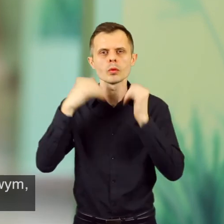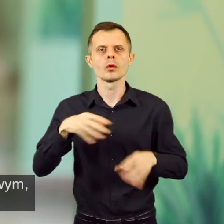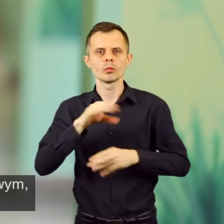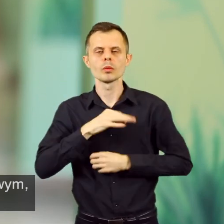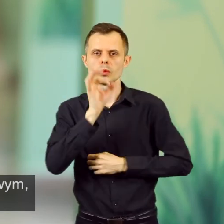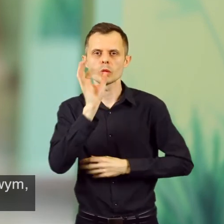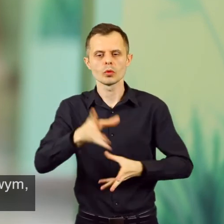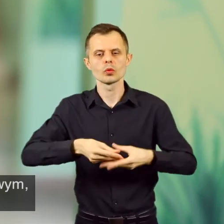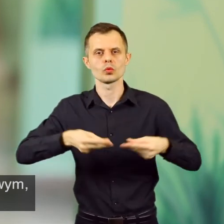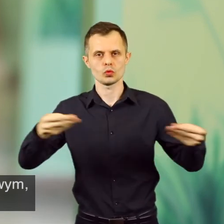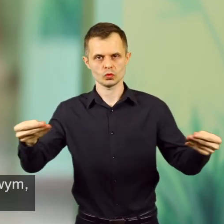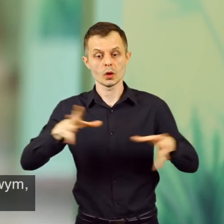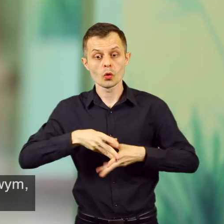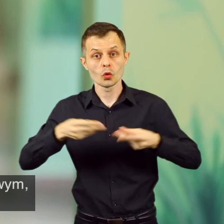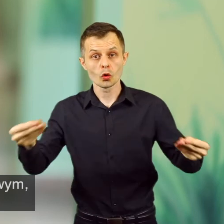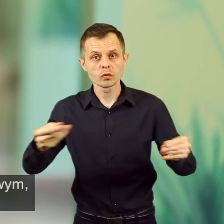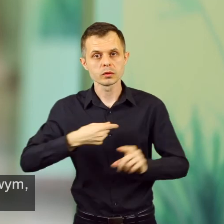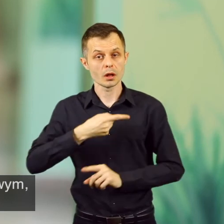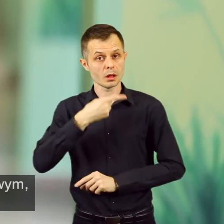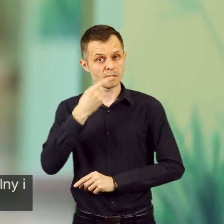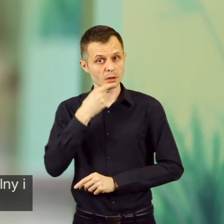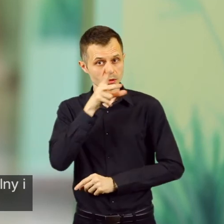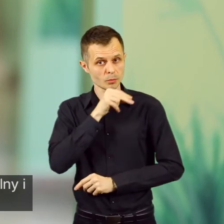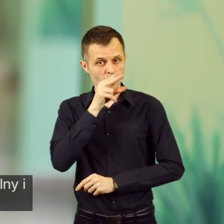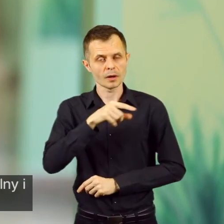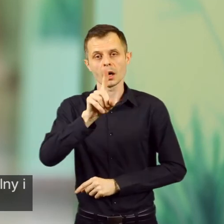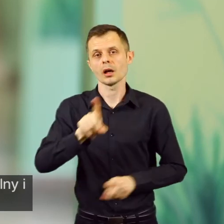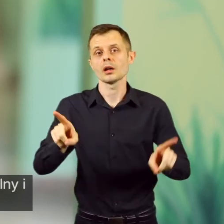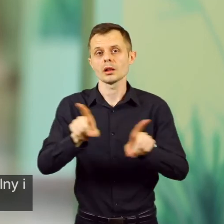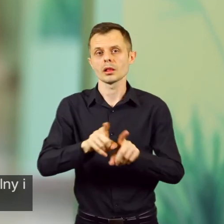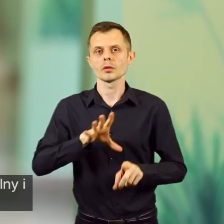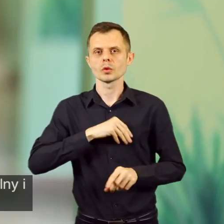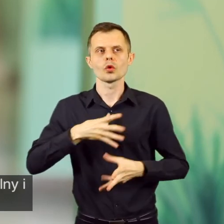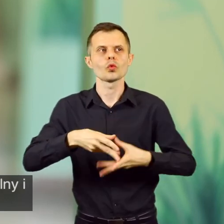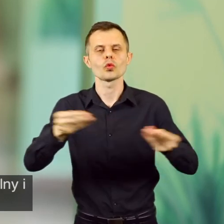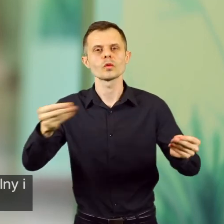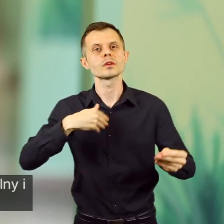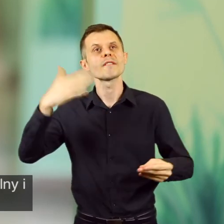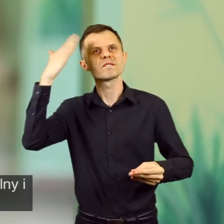prawidłowy rozwój nie tylko języka ojczystego, ale również nabywanie